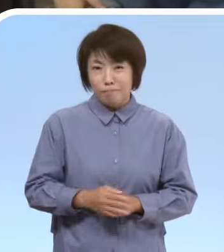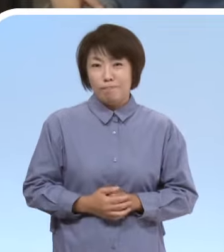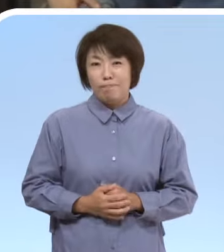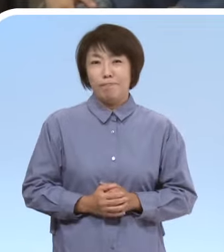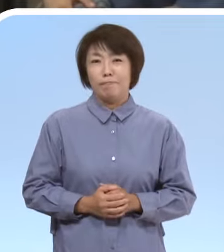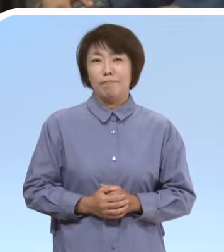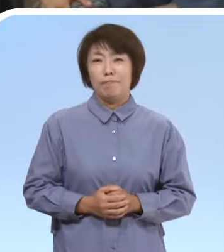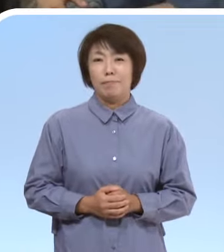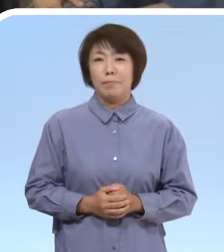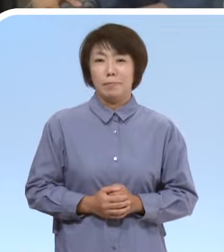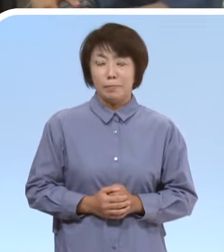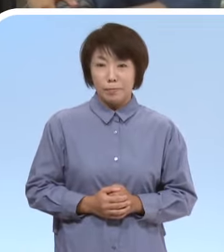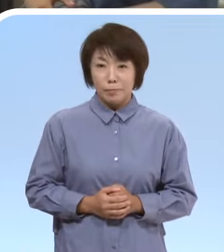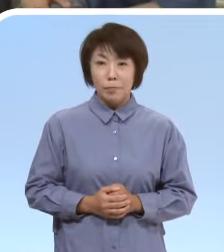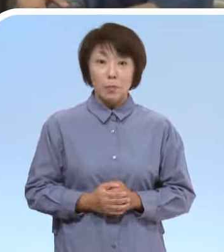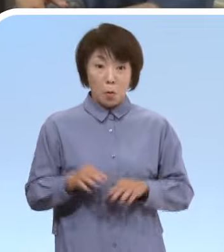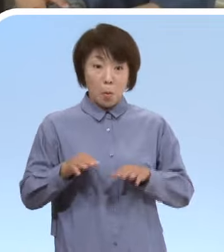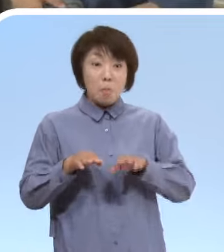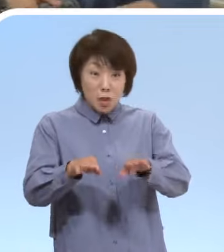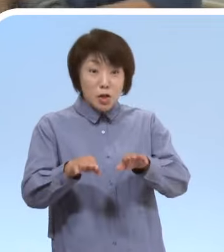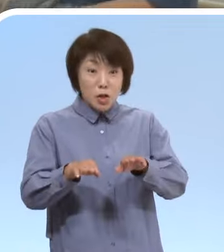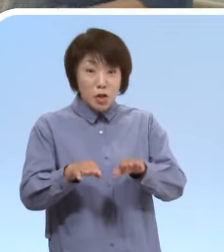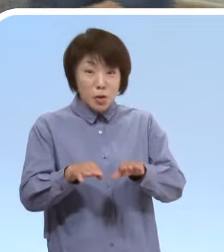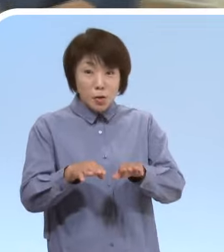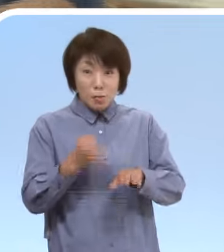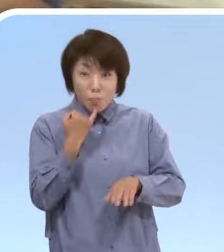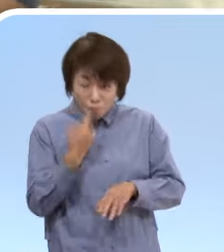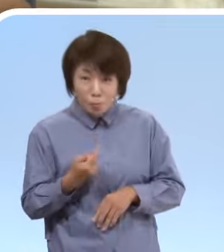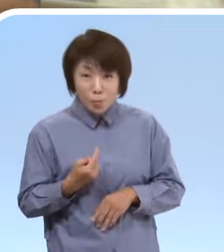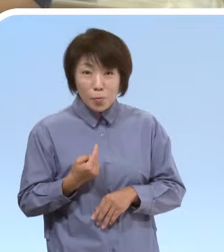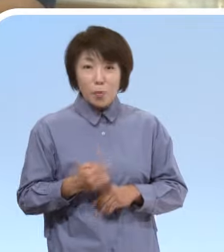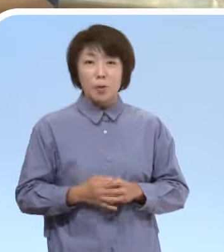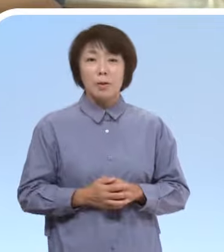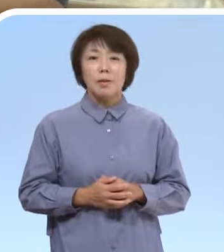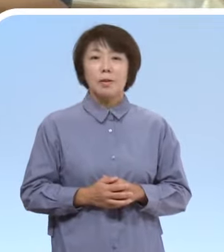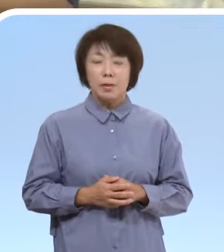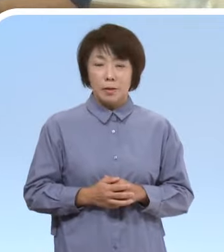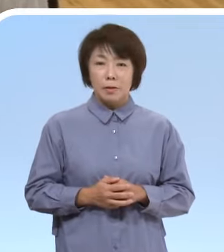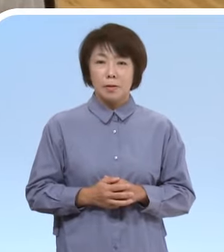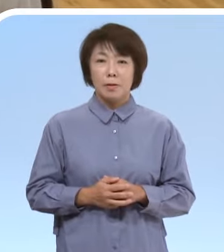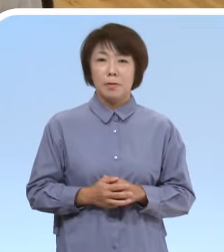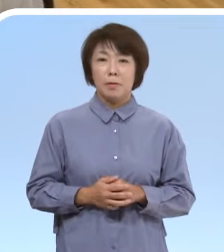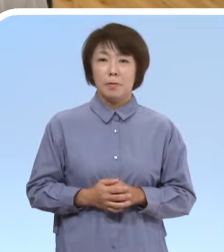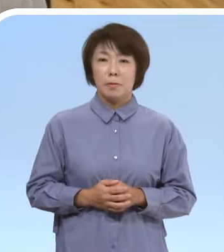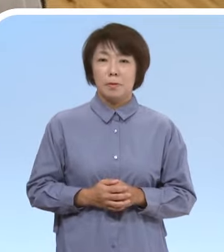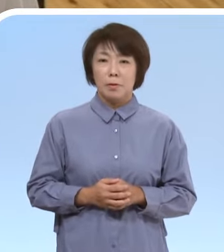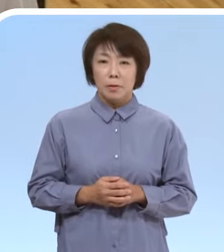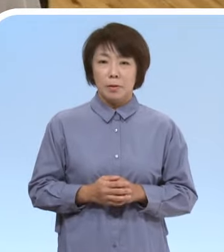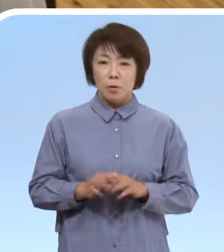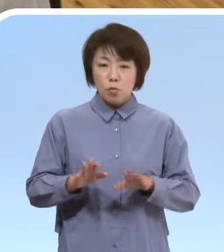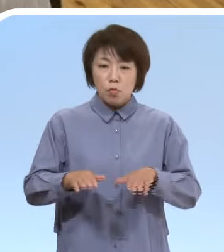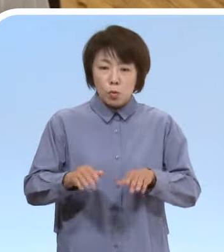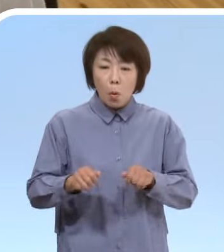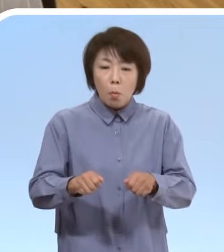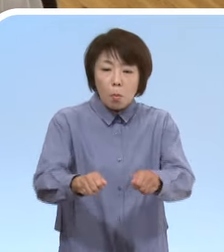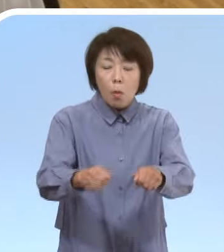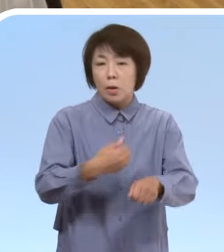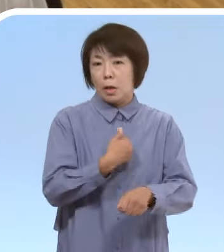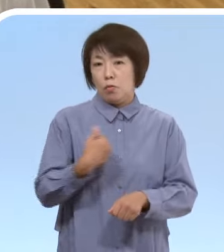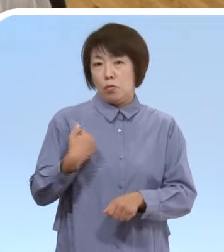していただこうかなと思ってます。 うわ、 はい、 ミシン触らせてもらえるんですか？ はい、踏むと前に進みます